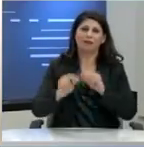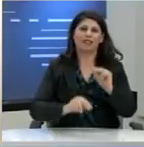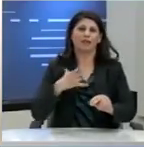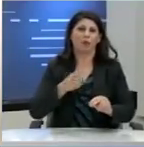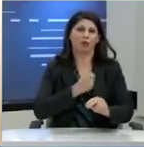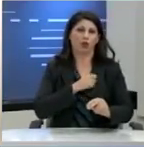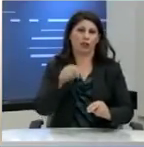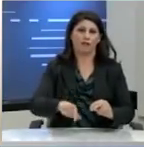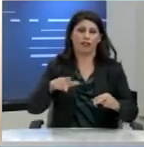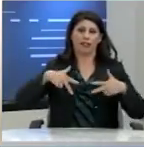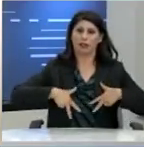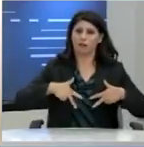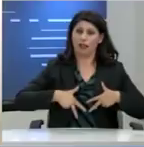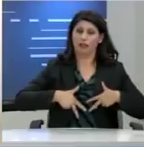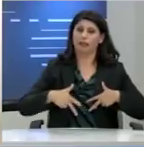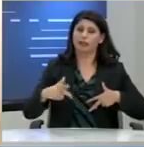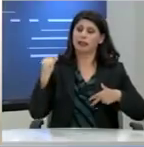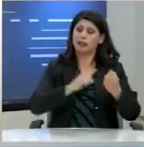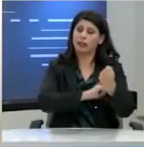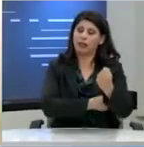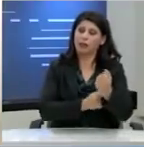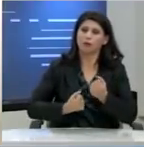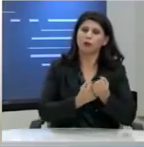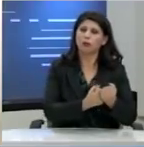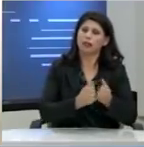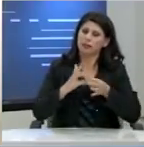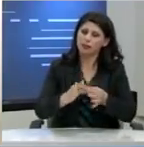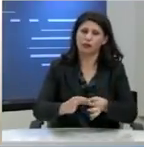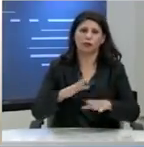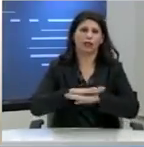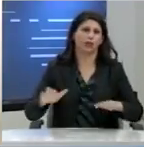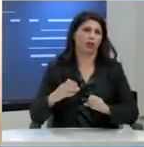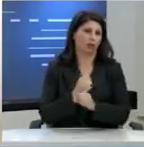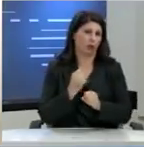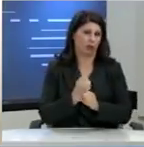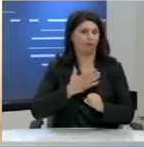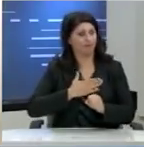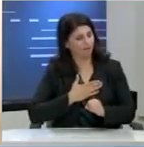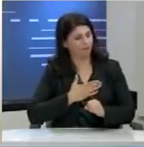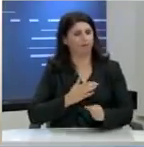κυβέρνηση και στις δυνάμεις που τη στηρίζουν για να συνεχίσουμε και να ολοκληρώσουμε το έργο. Ευχαριστώ.